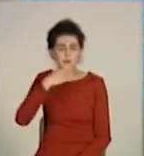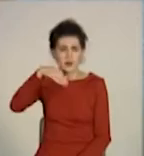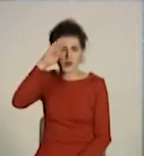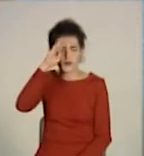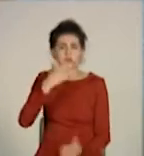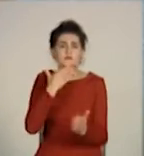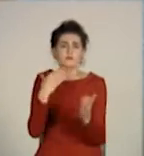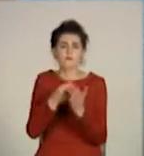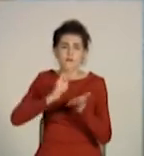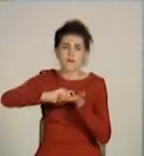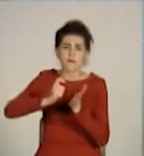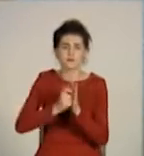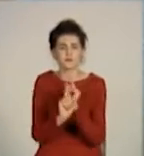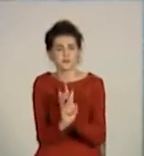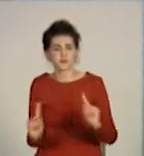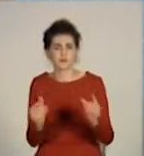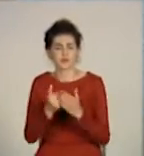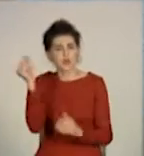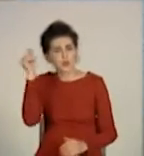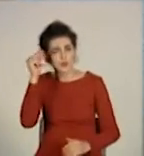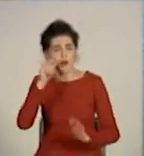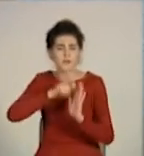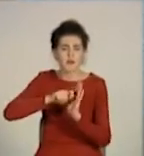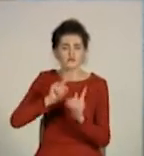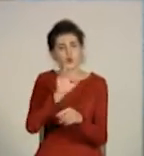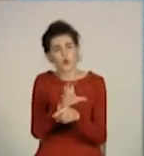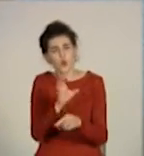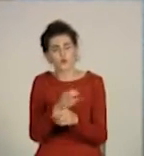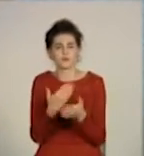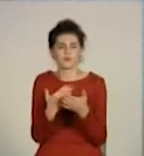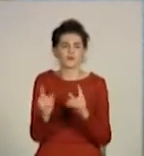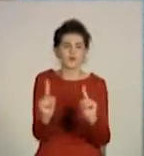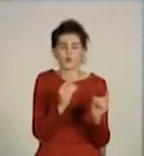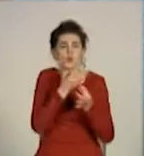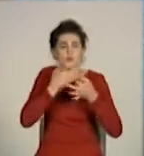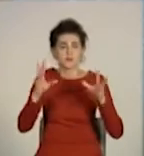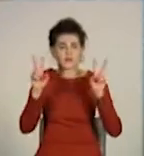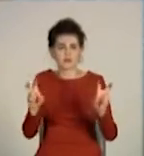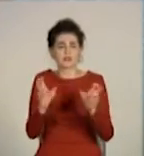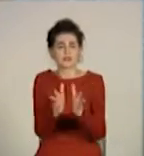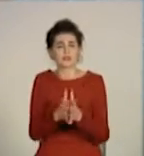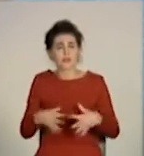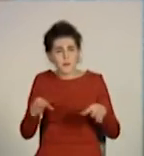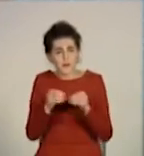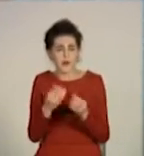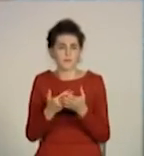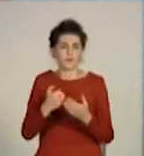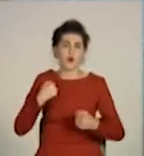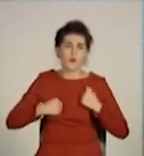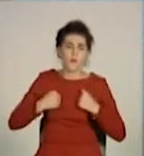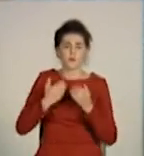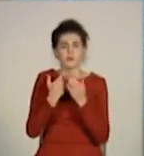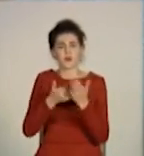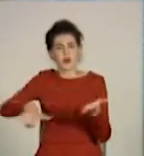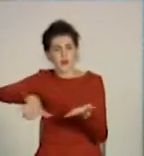щоб у них був клас обикновений, щоб у них уроки провірили, щоб їх поругали, якщо не двойку отримали, щоб їх заставили лишній раз помитися, погладити речі,